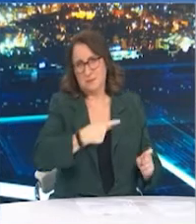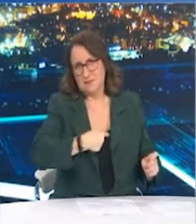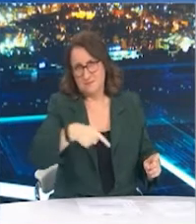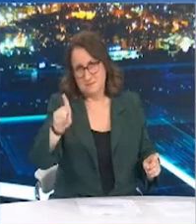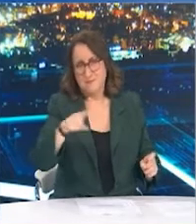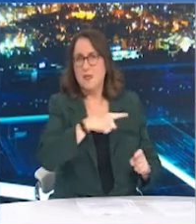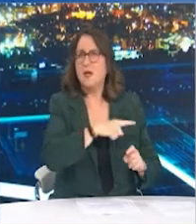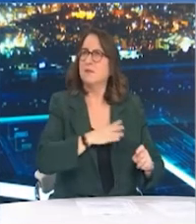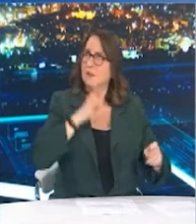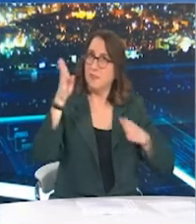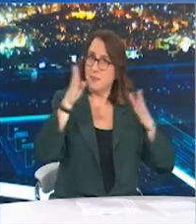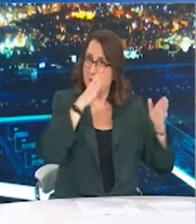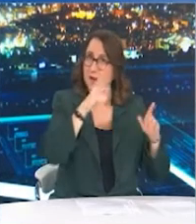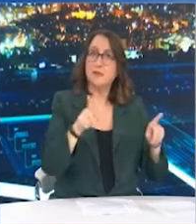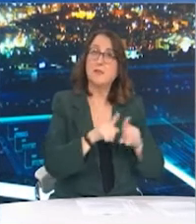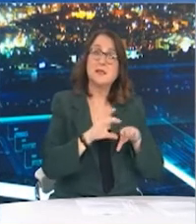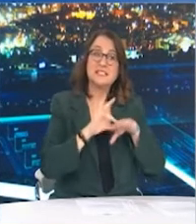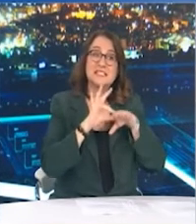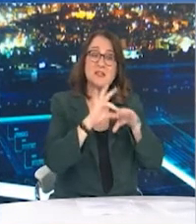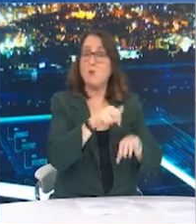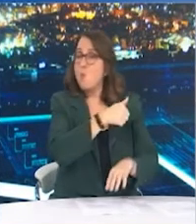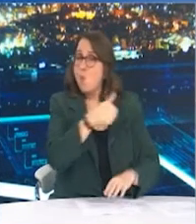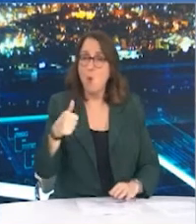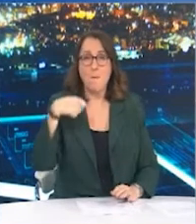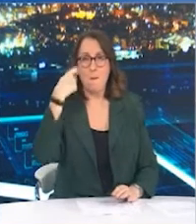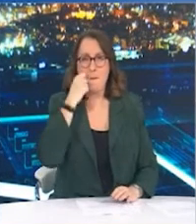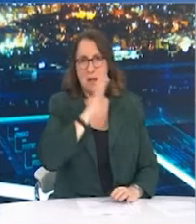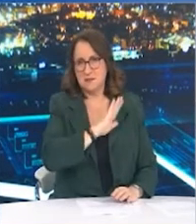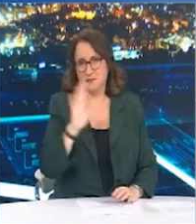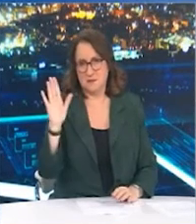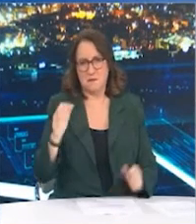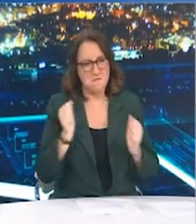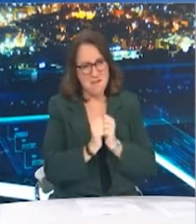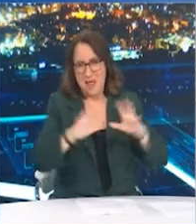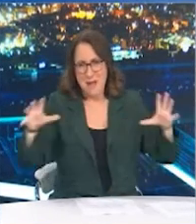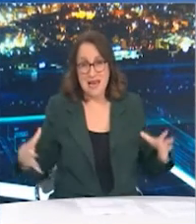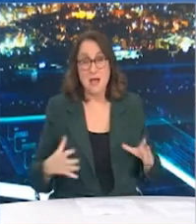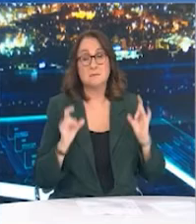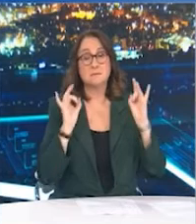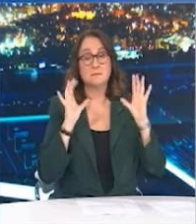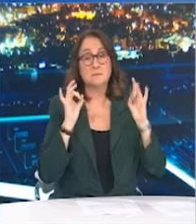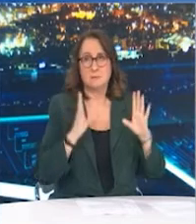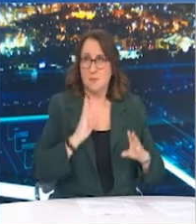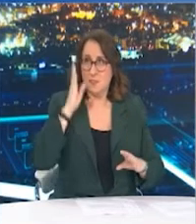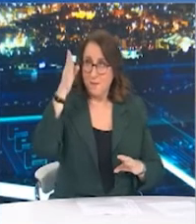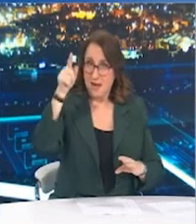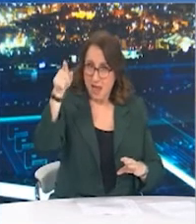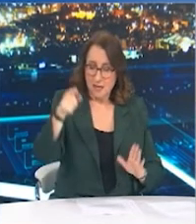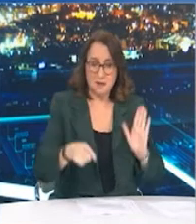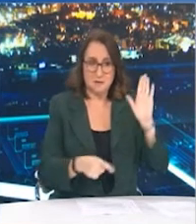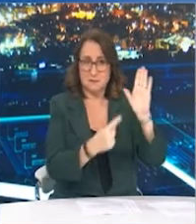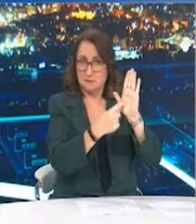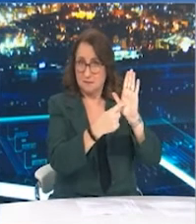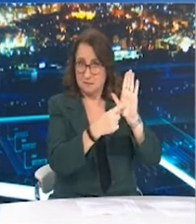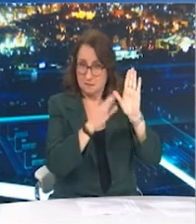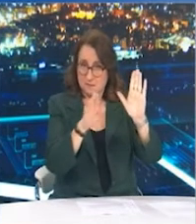μετάβασή τους στα σημεία κατάταξη να συνοδεύονται από τους γονείς τους και μόνο. Κατά τη μετάβαση θα πρέπει να έχουν μαζί τους το φύλλο πορείας τους. Για την επιστροφή τους